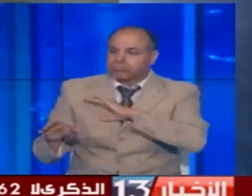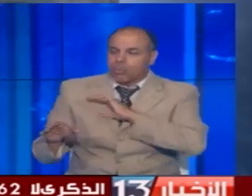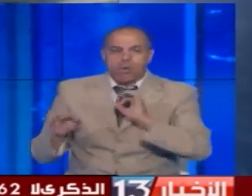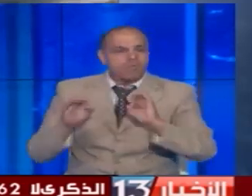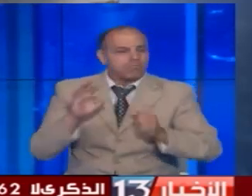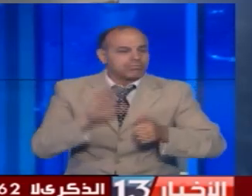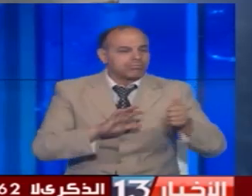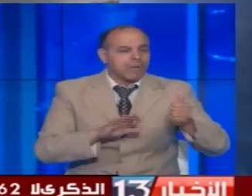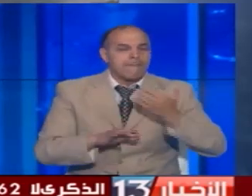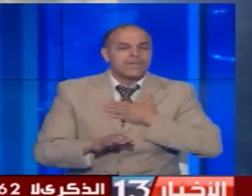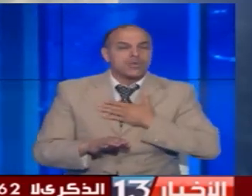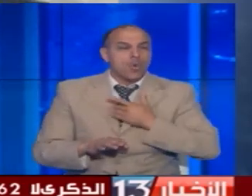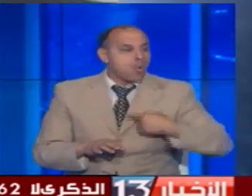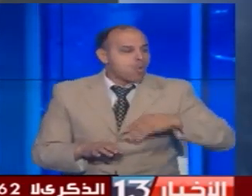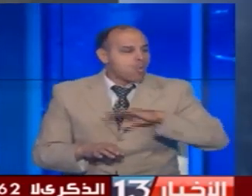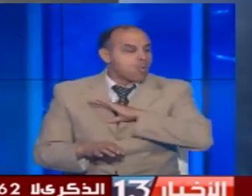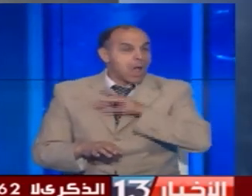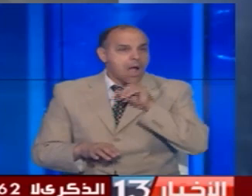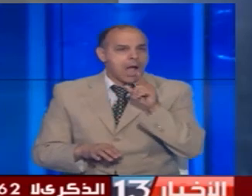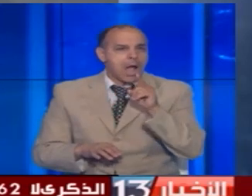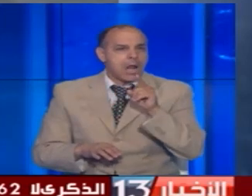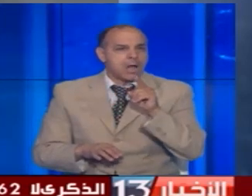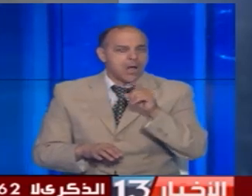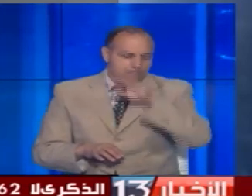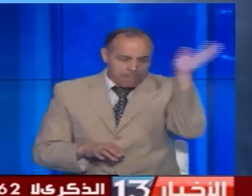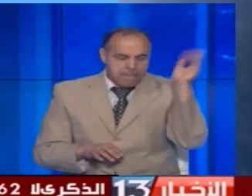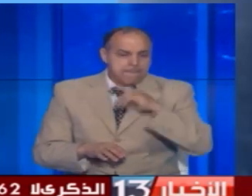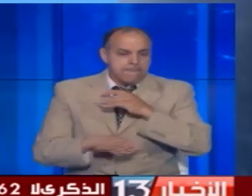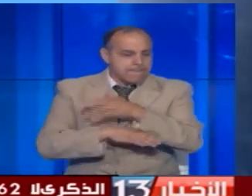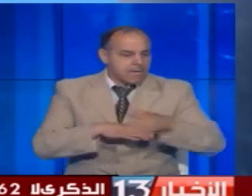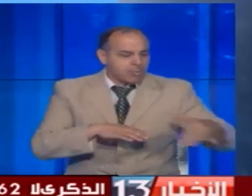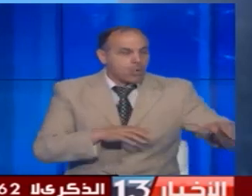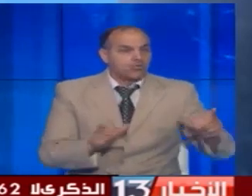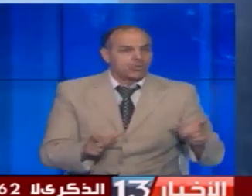نجاح مسؤولية الإشراف الكامل على المناطق العازلة.